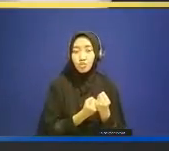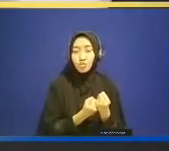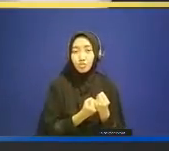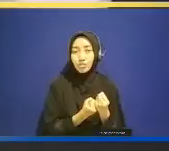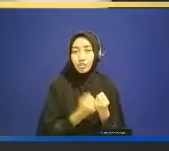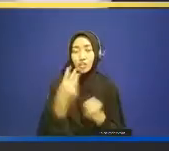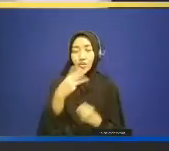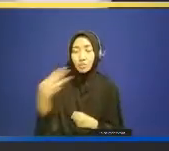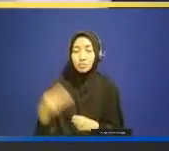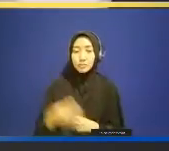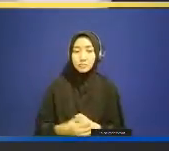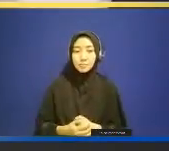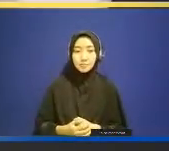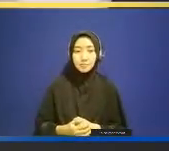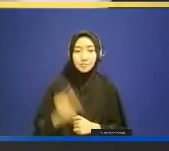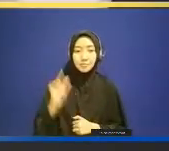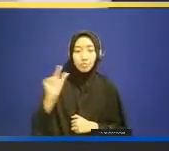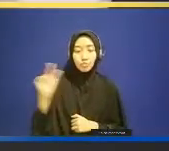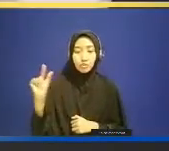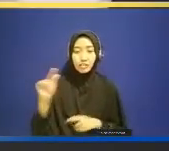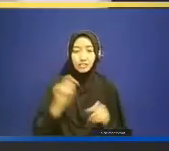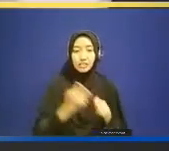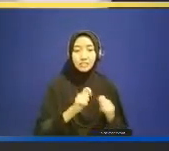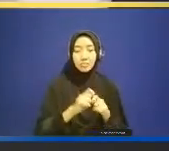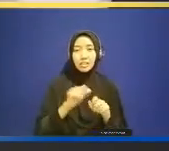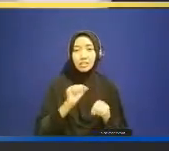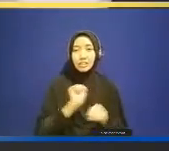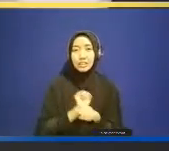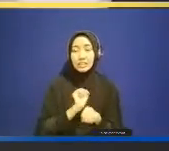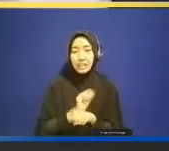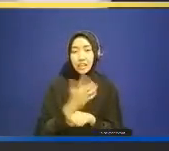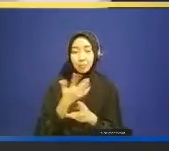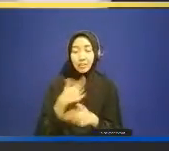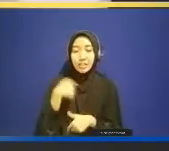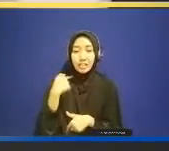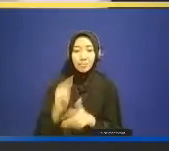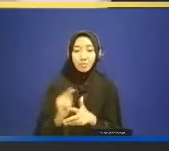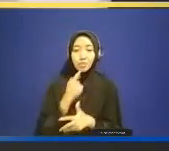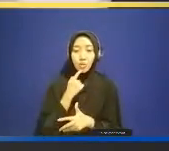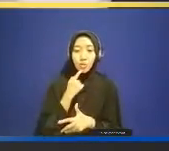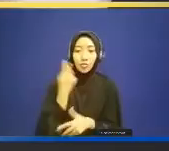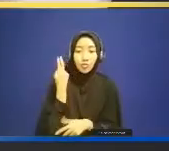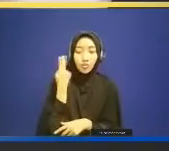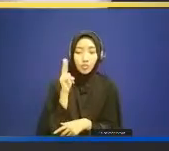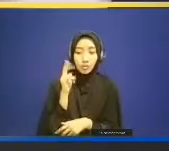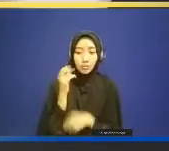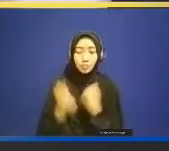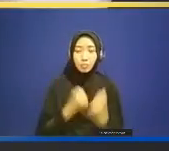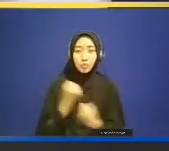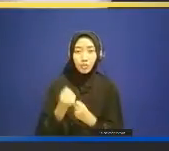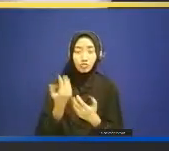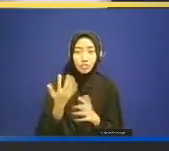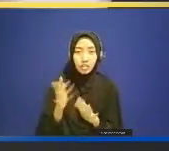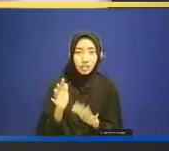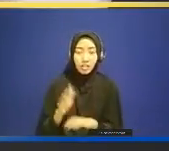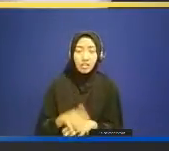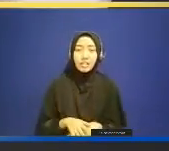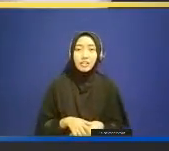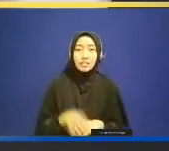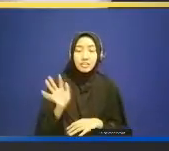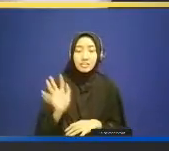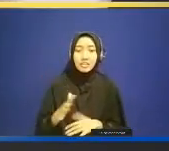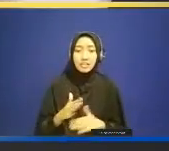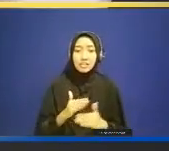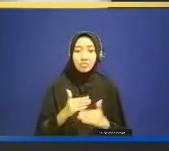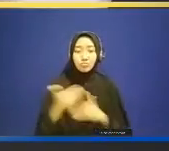ekonomi ada undang-undang kita kerja ya walaupun kita sekarang sudah mencoba untuk melaksanakan itu tentu ini